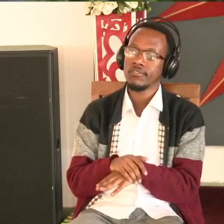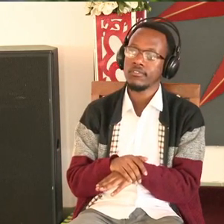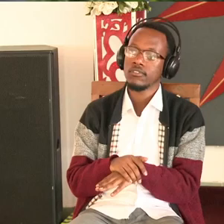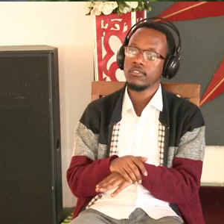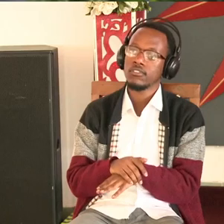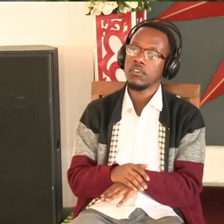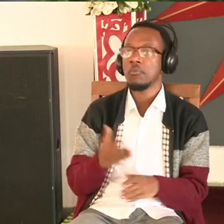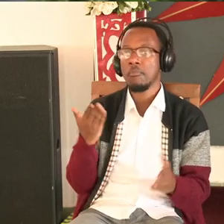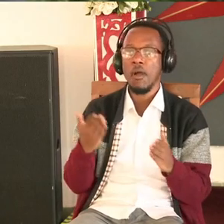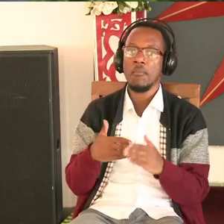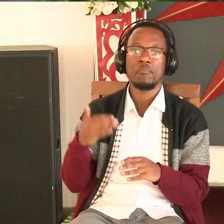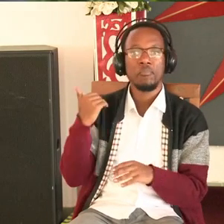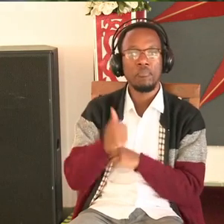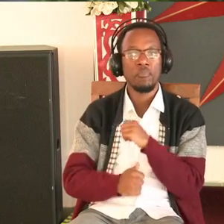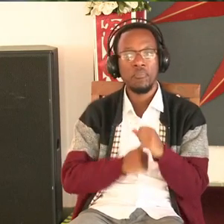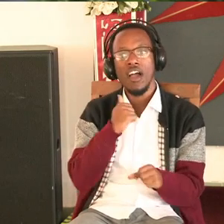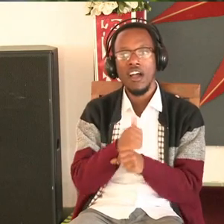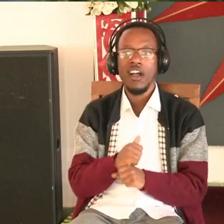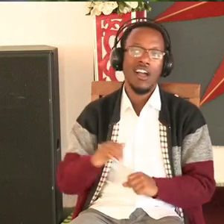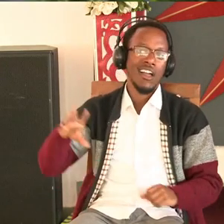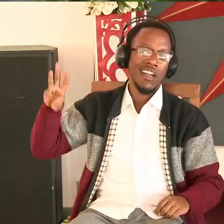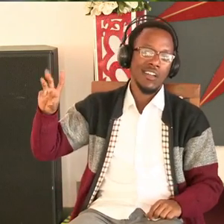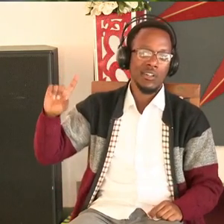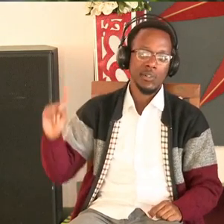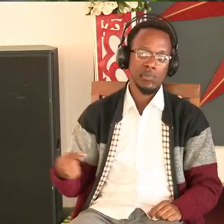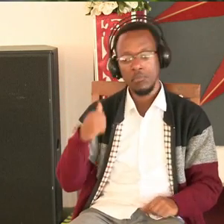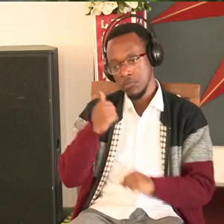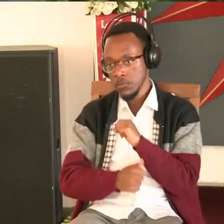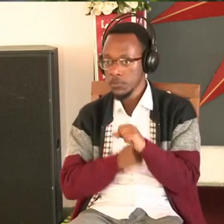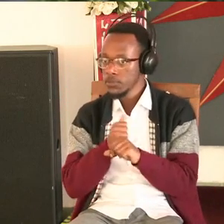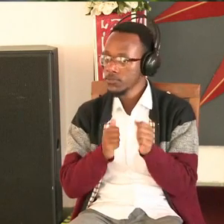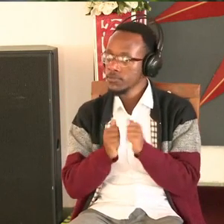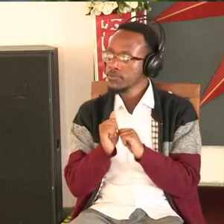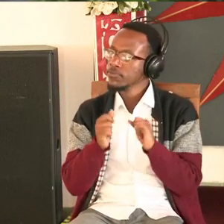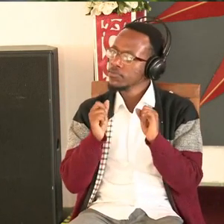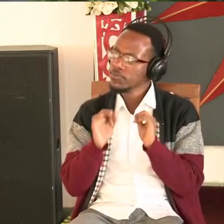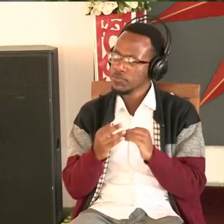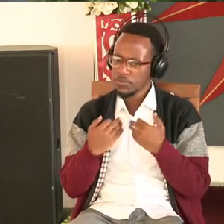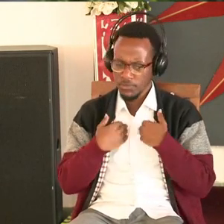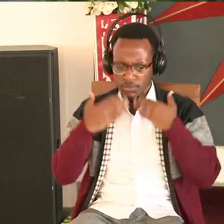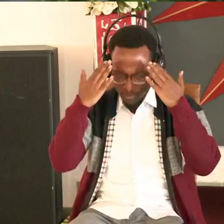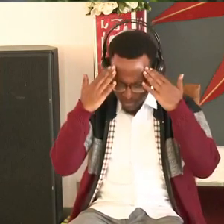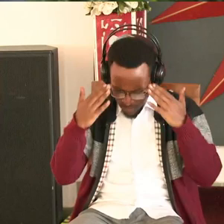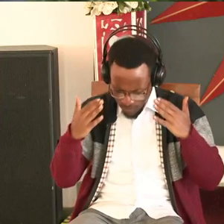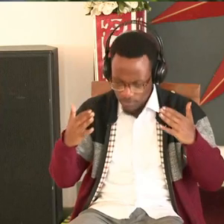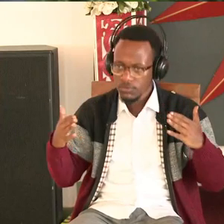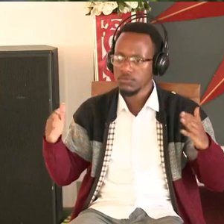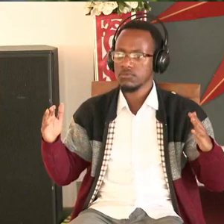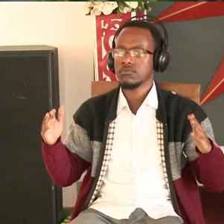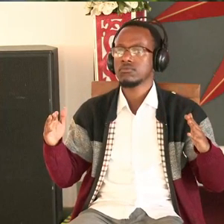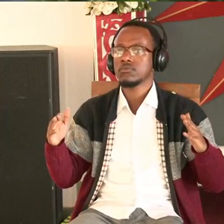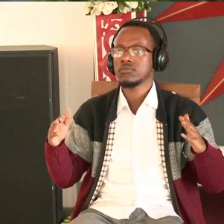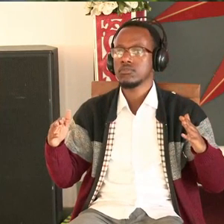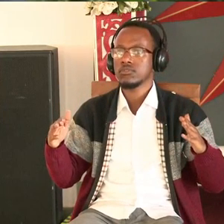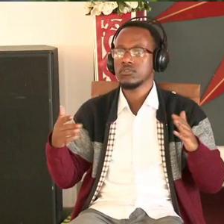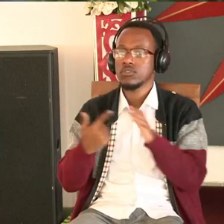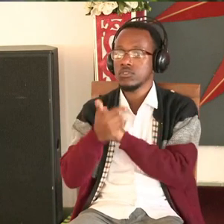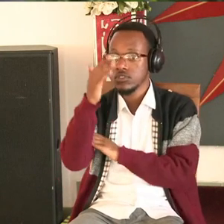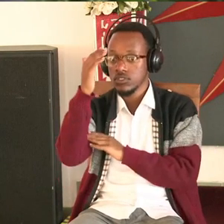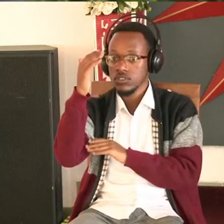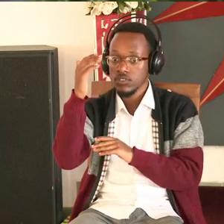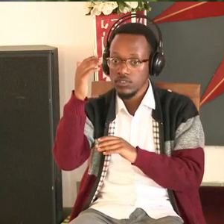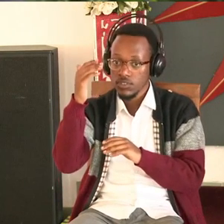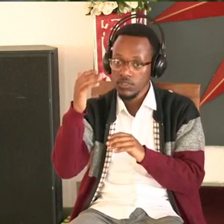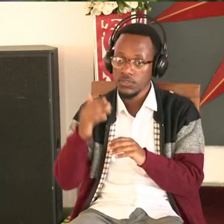mu gihe cy'iyo myaka 600,000, niba ntazi nshobora kutamenya,